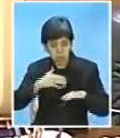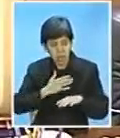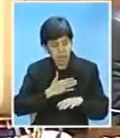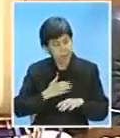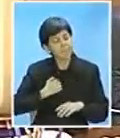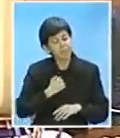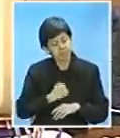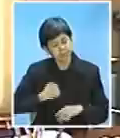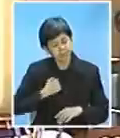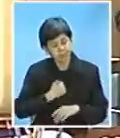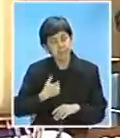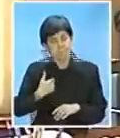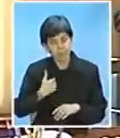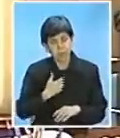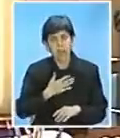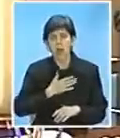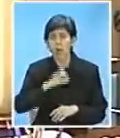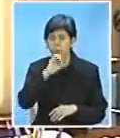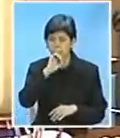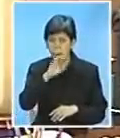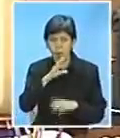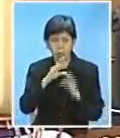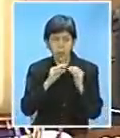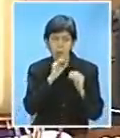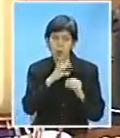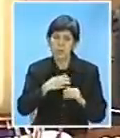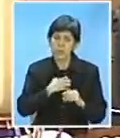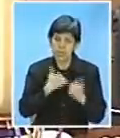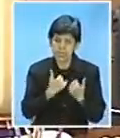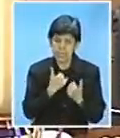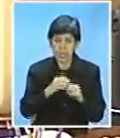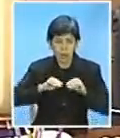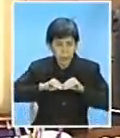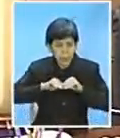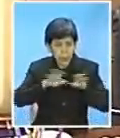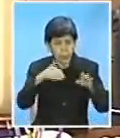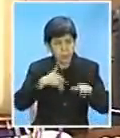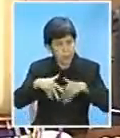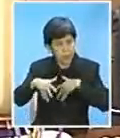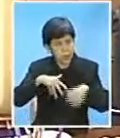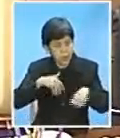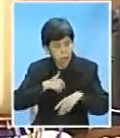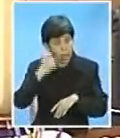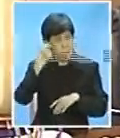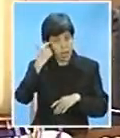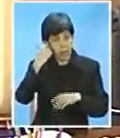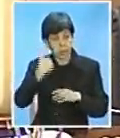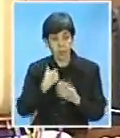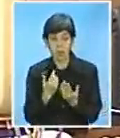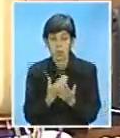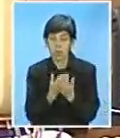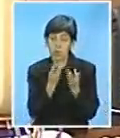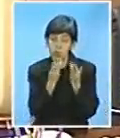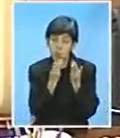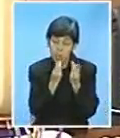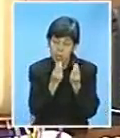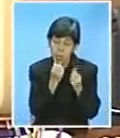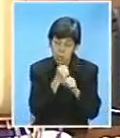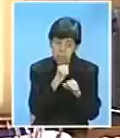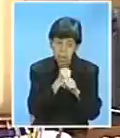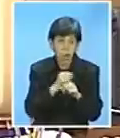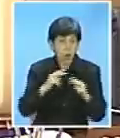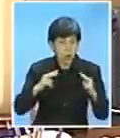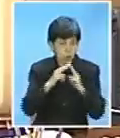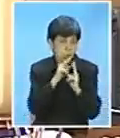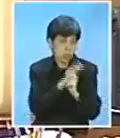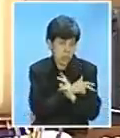สียใจอยู่แล้วแต่ขออนุญาตนำเรียนต่อที่ประชุมแห่งนี้เพราะว่ามีการถ่ายทอดออกไปเดี๋ยวพี่น้องประชาชนจะว่าตัวเลขที่มีการตายนะของกระทรว